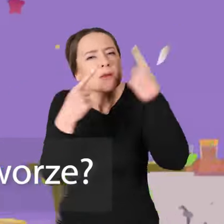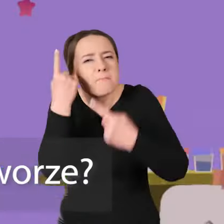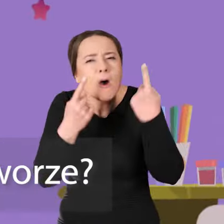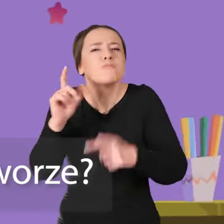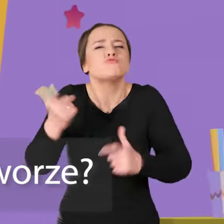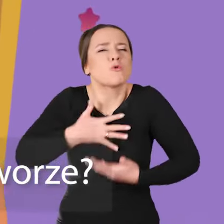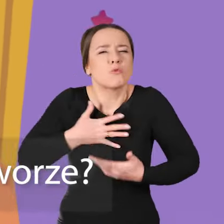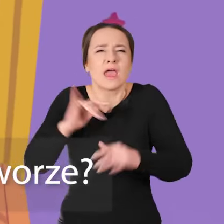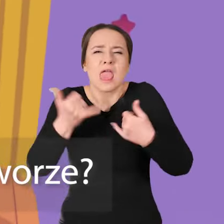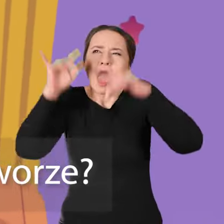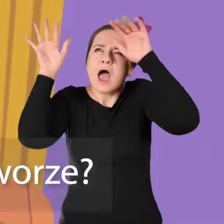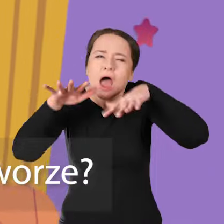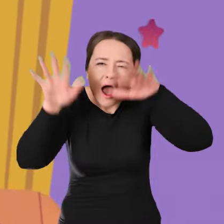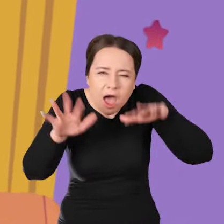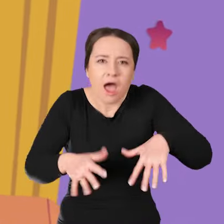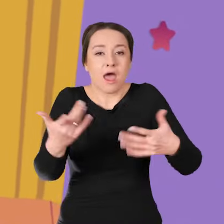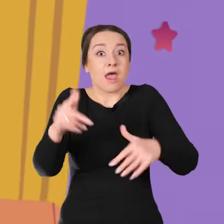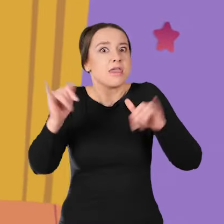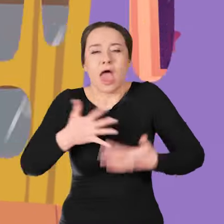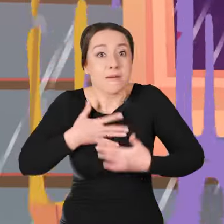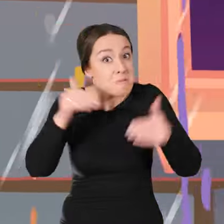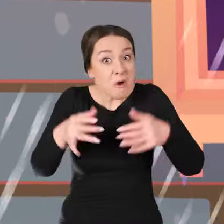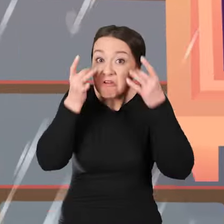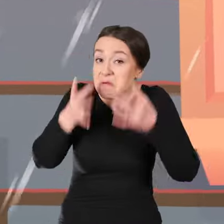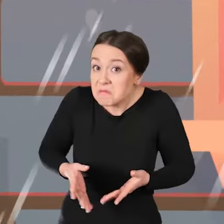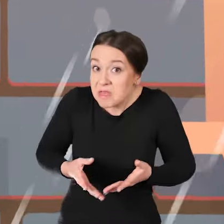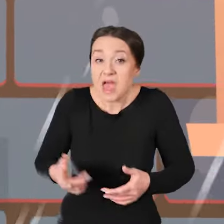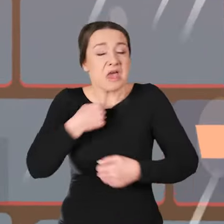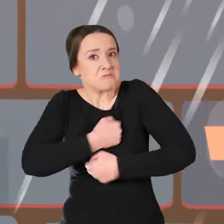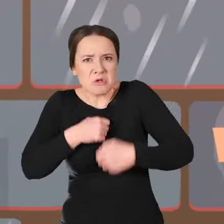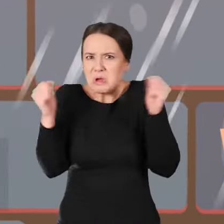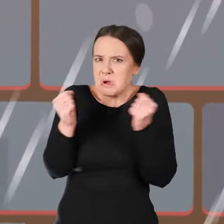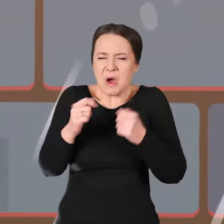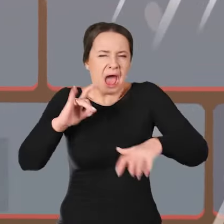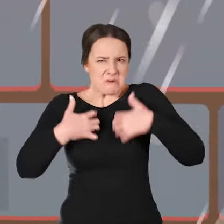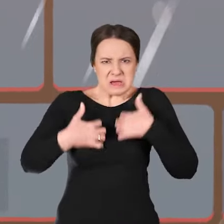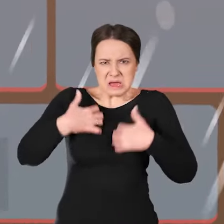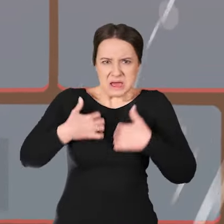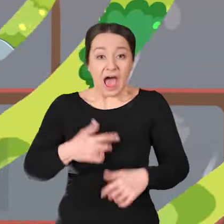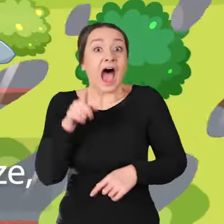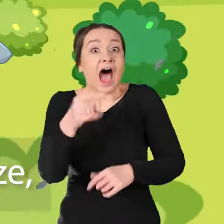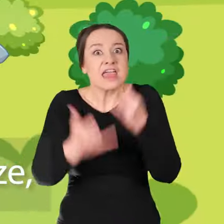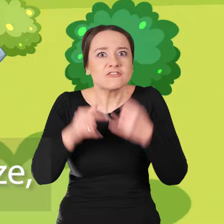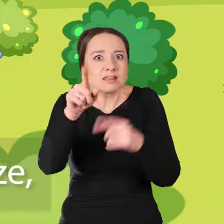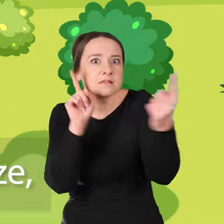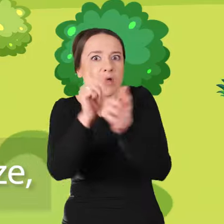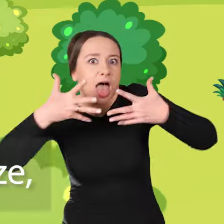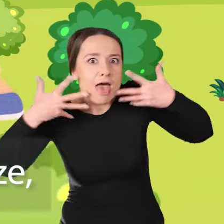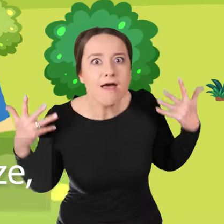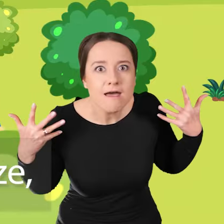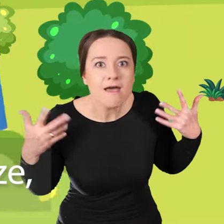to pomyśl co czujesz gdy plucha Na dworze jaką emocję A może łzy smutek ogromny czy jesteś zły A gdybyś